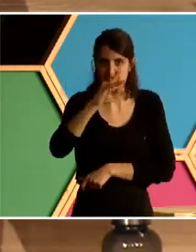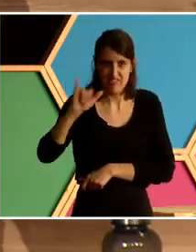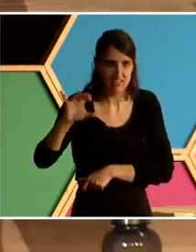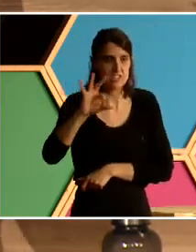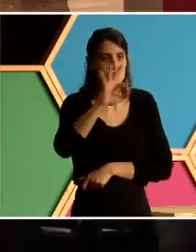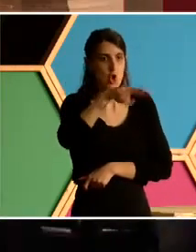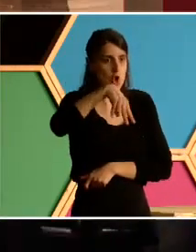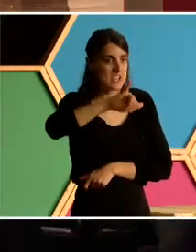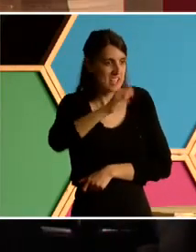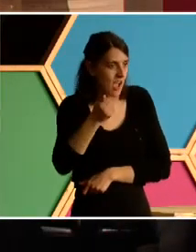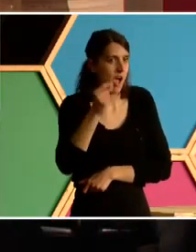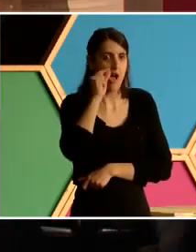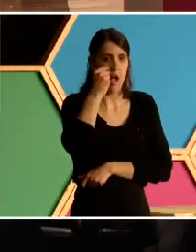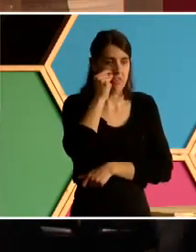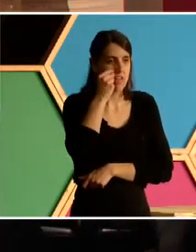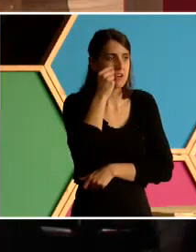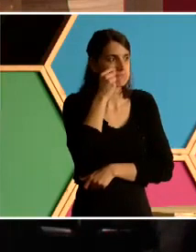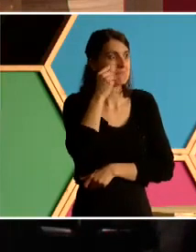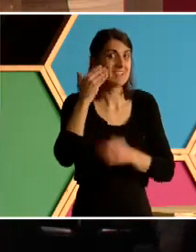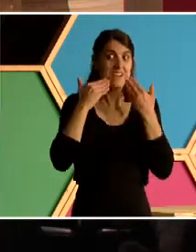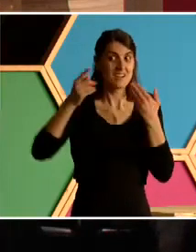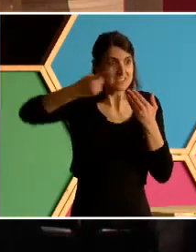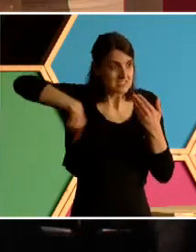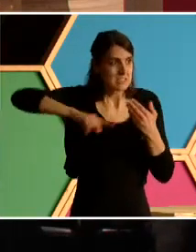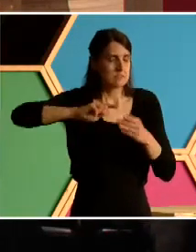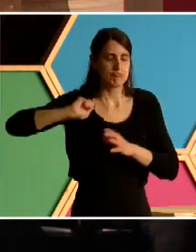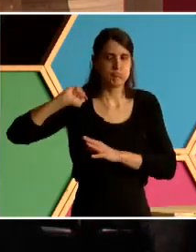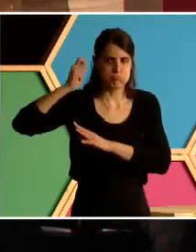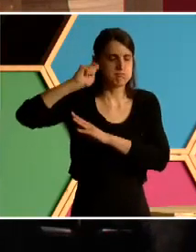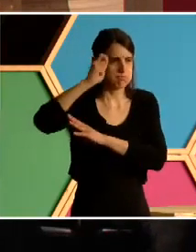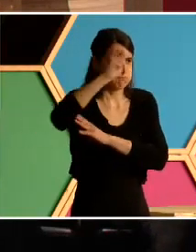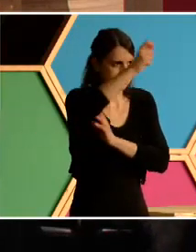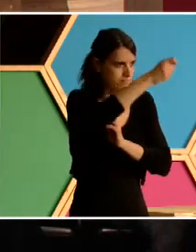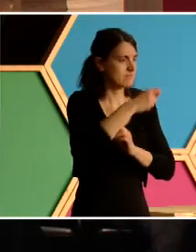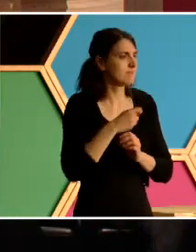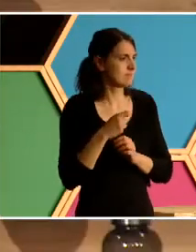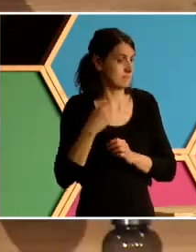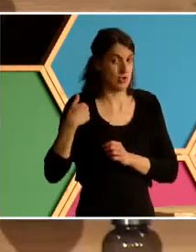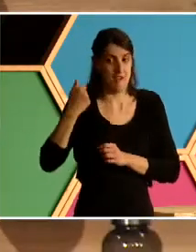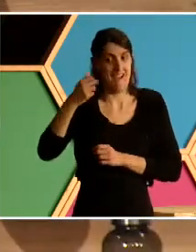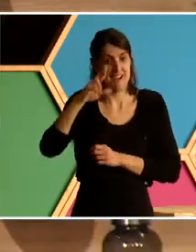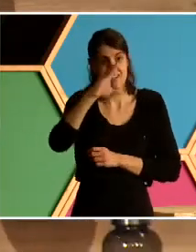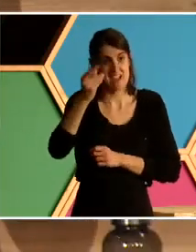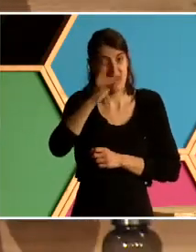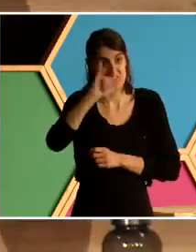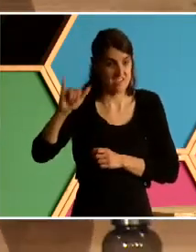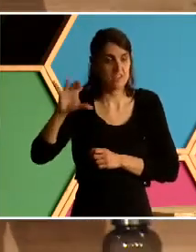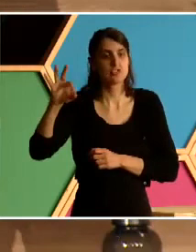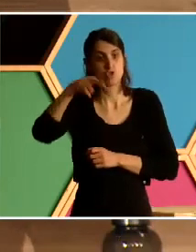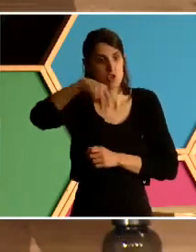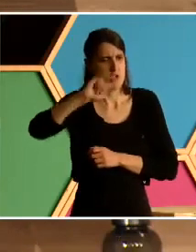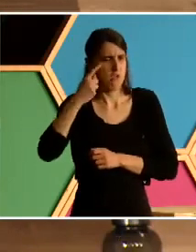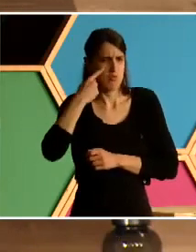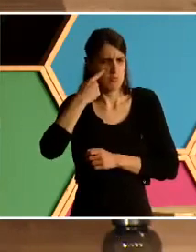com l'Ada, que hem aconseguit tot el que hem aconseguit. Jo, l'Arcadi i la Sònia, vaig